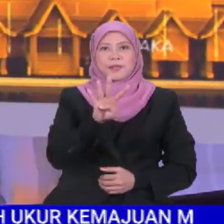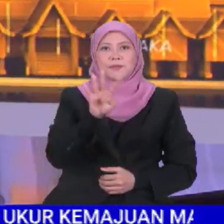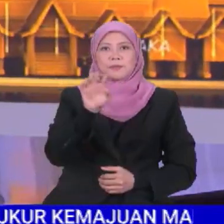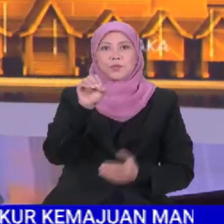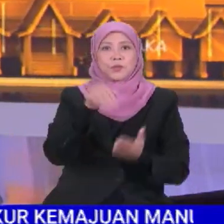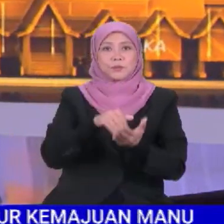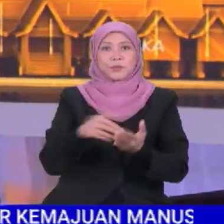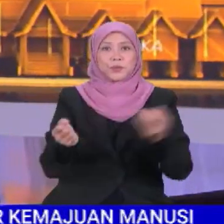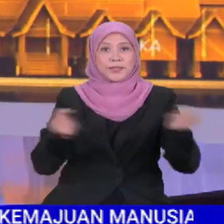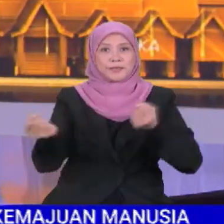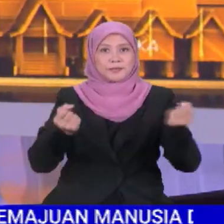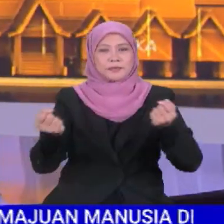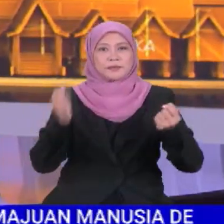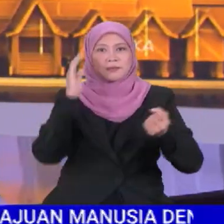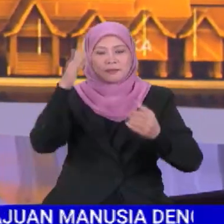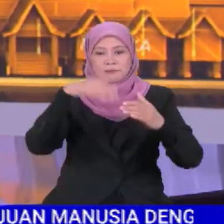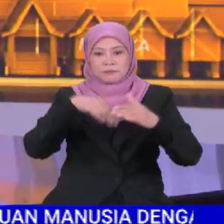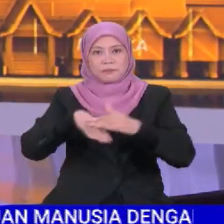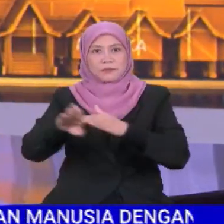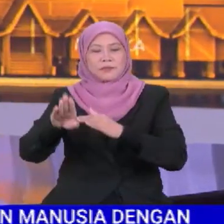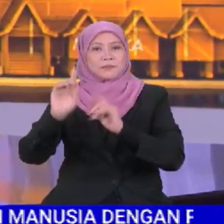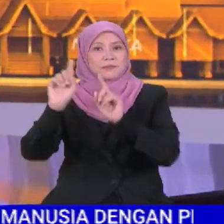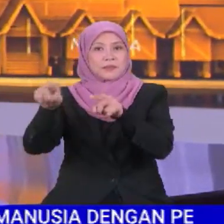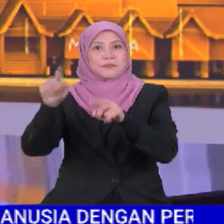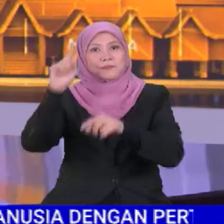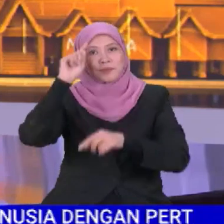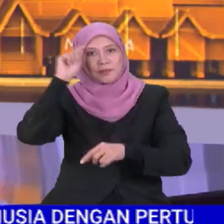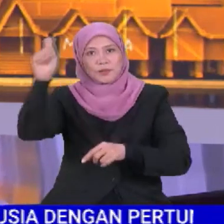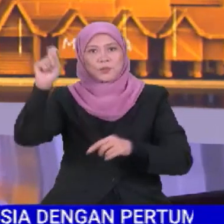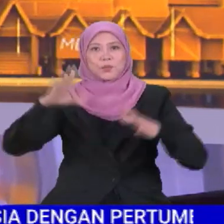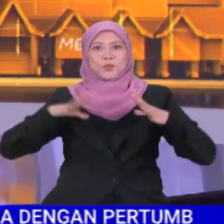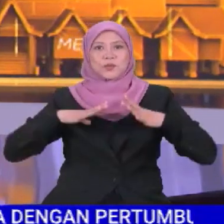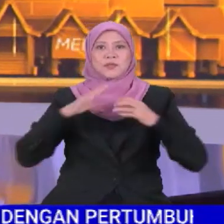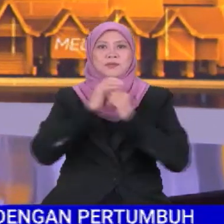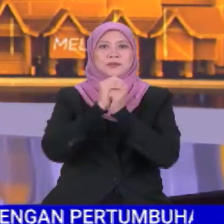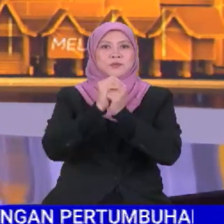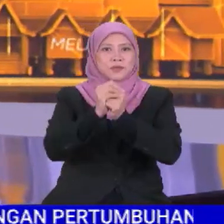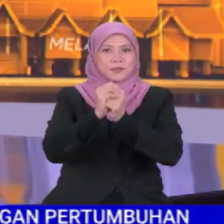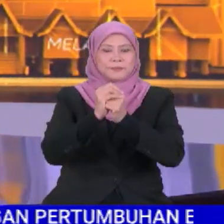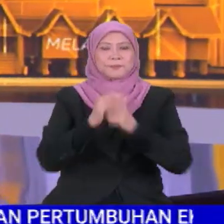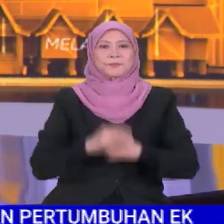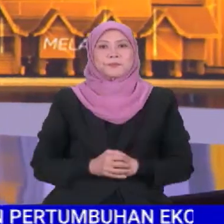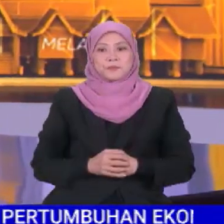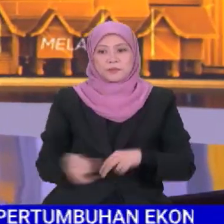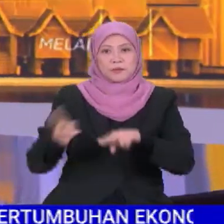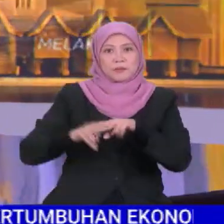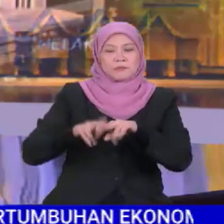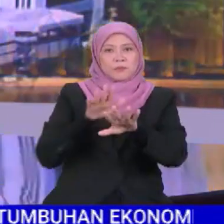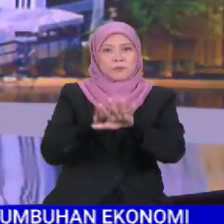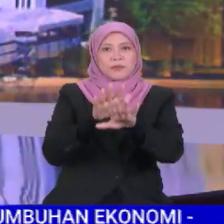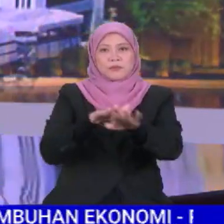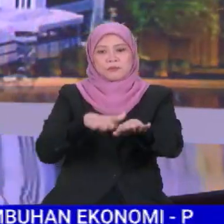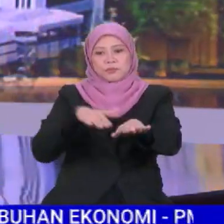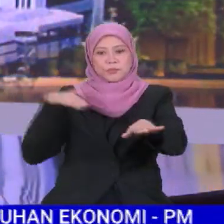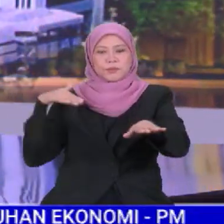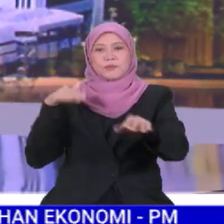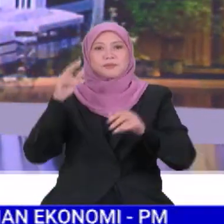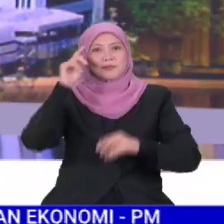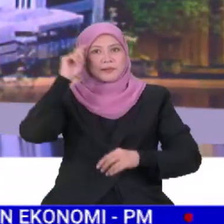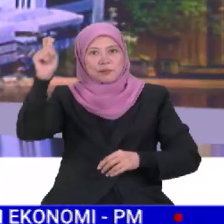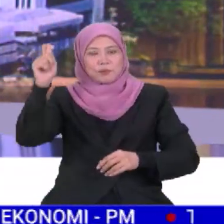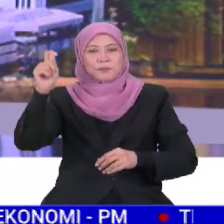40,000 kenderaan dijangka masuk ke Terengganu sempena cuti Tahun Baru Cina. Pertambahan sekali ganda berbanding hari biasa